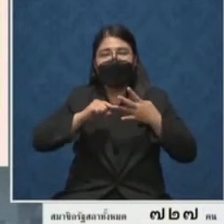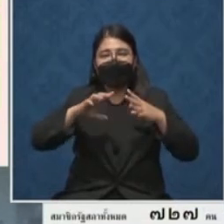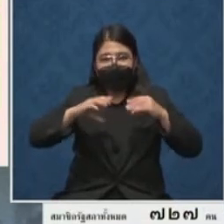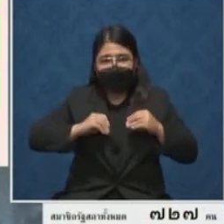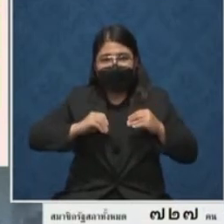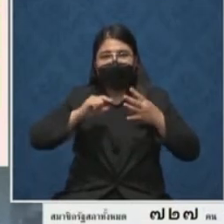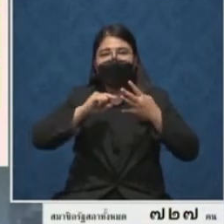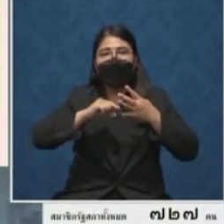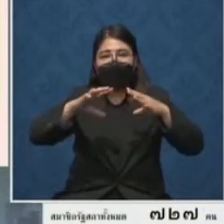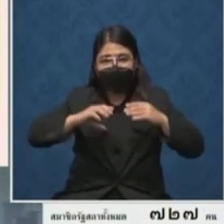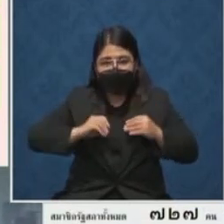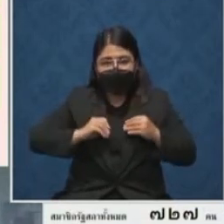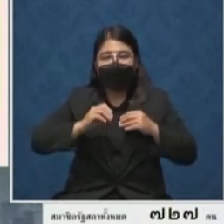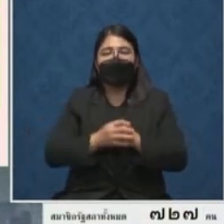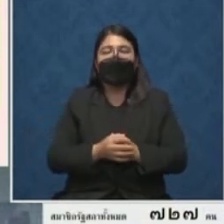การ